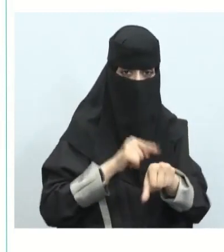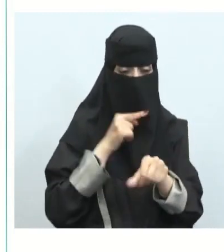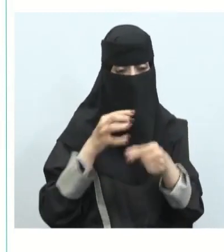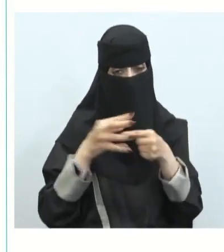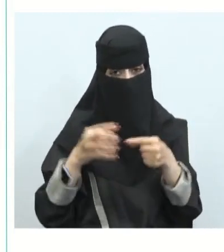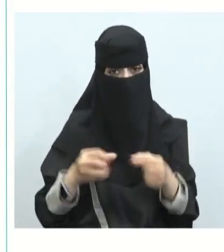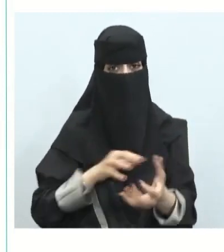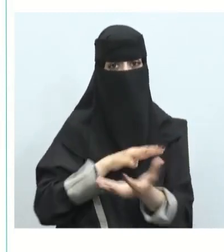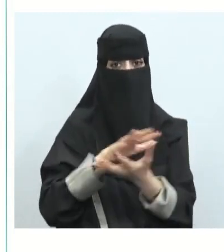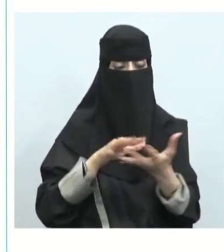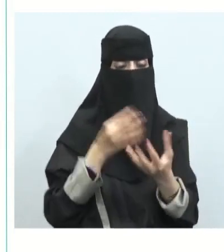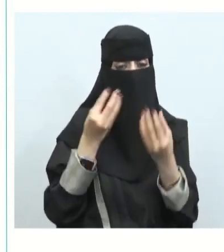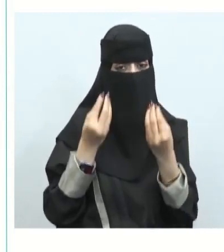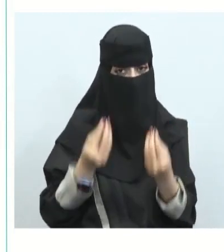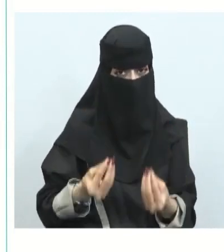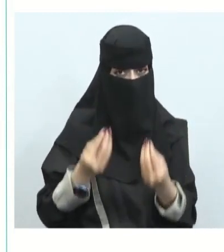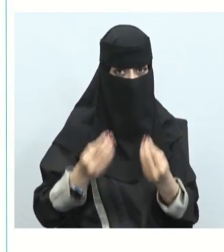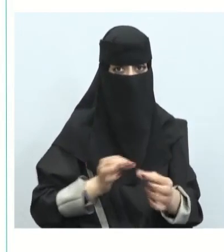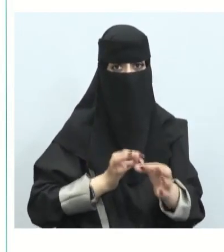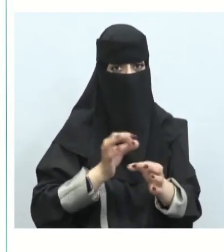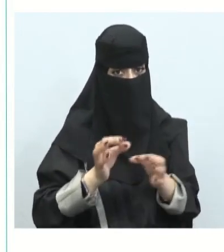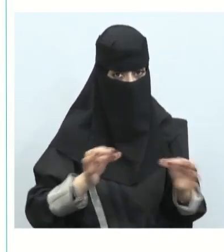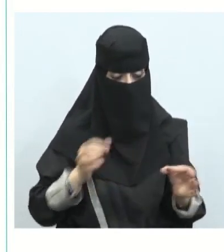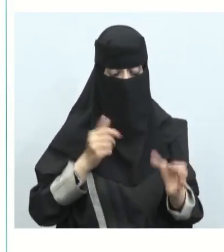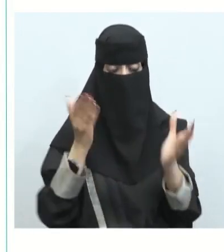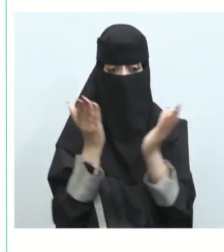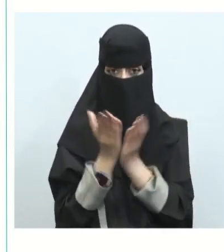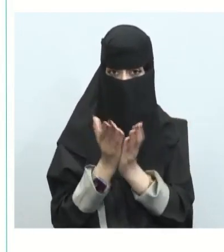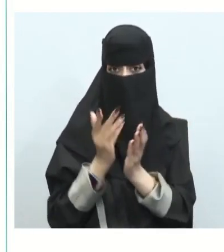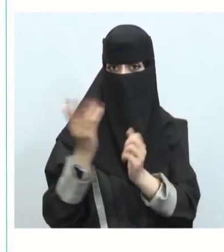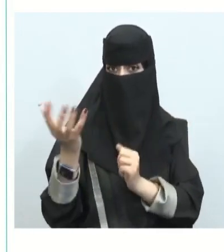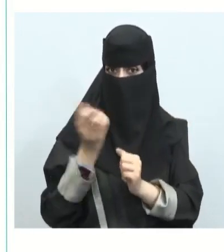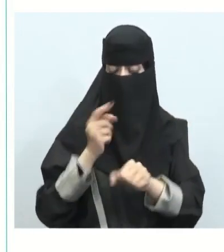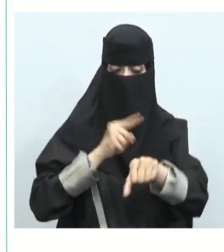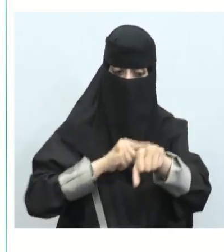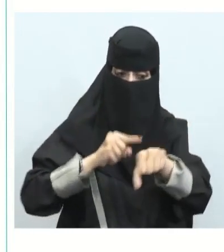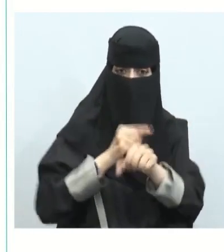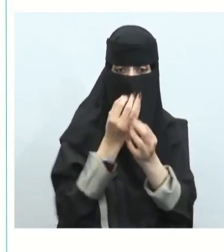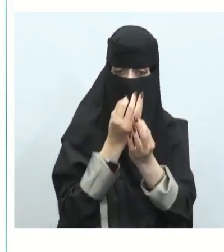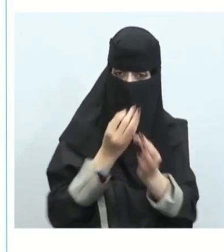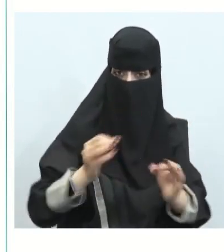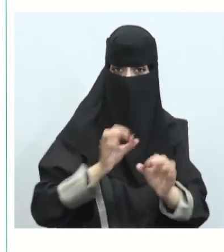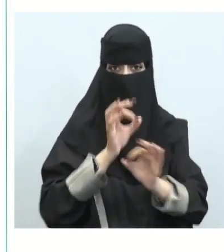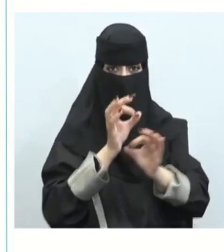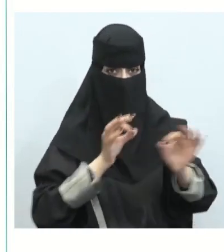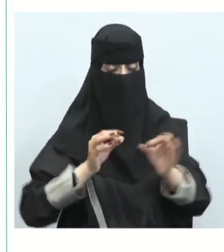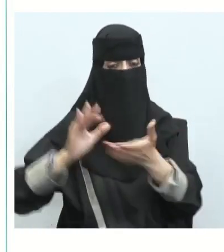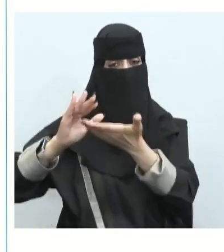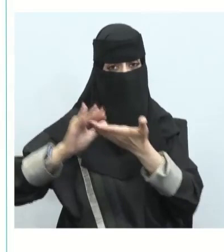المشكلات اذا التاني في التخطيط والدراسه واخذ الوقت الكافي في التخطيط